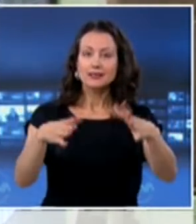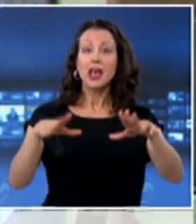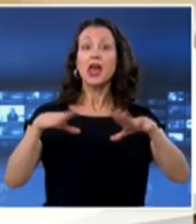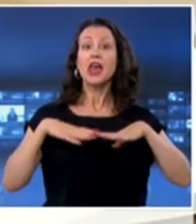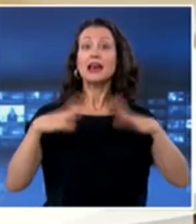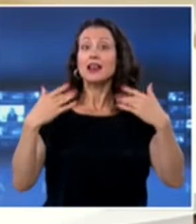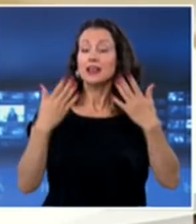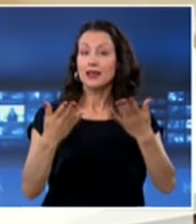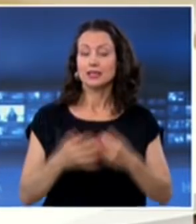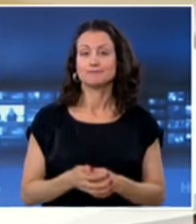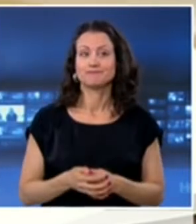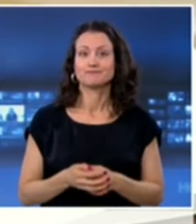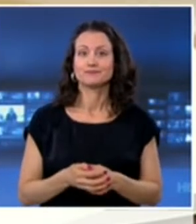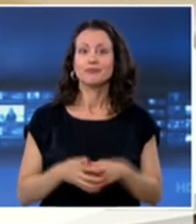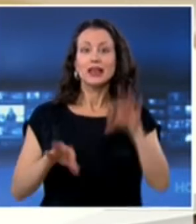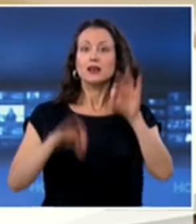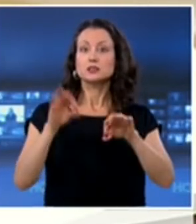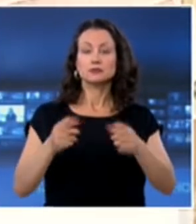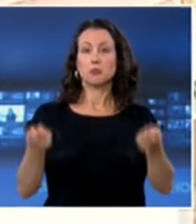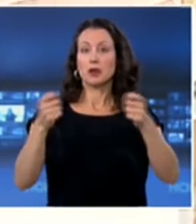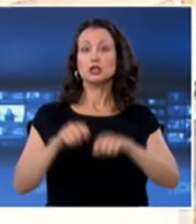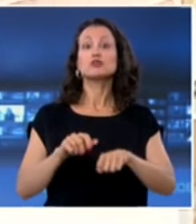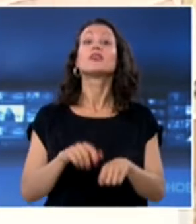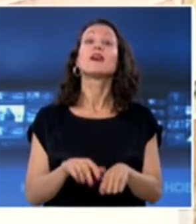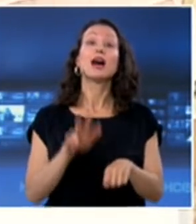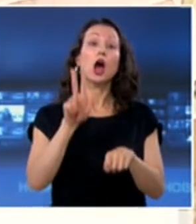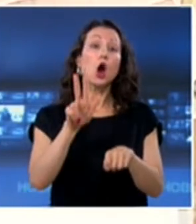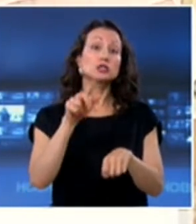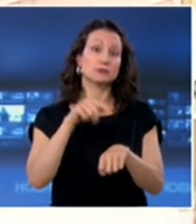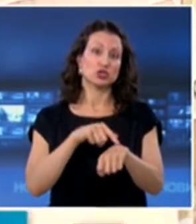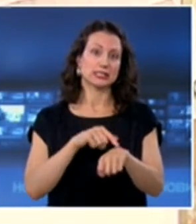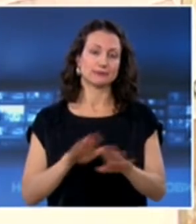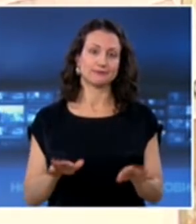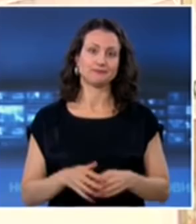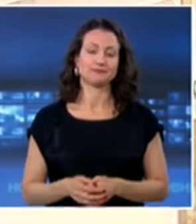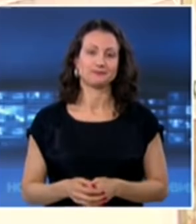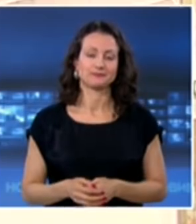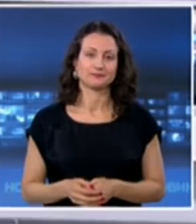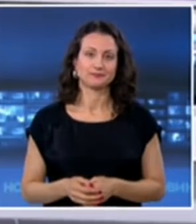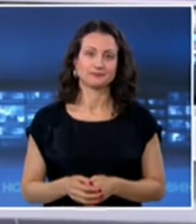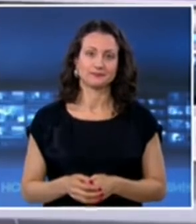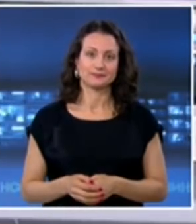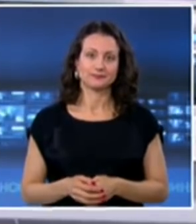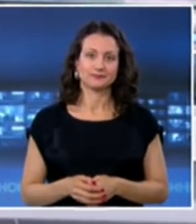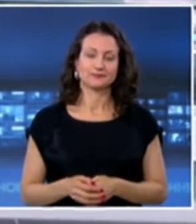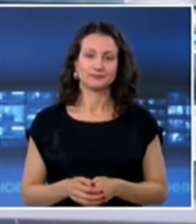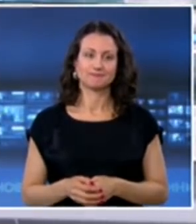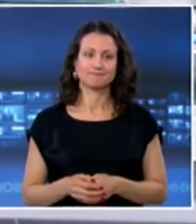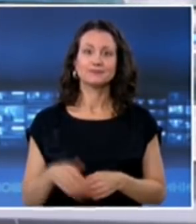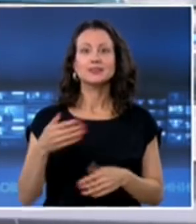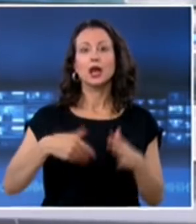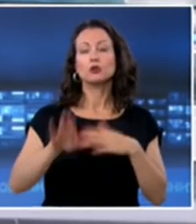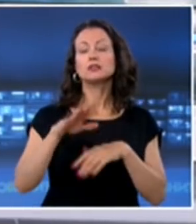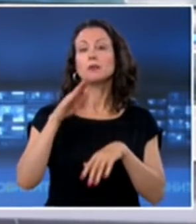градинки... Гласуването приключва в 8. За новините на Нова, Илиан Велков. Към данните